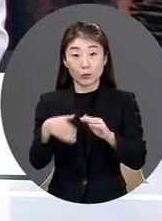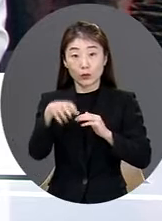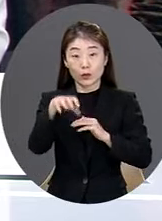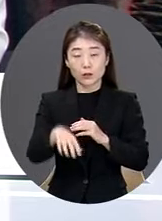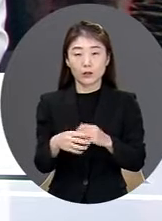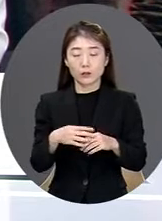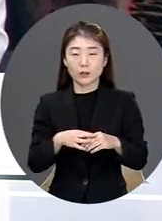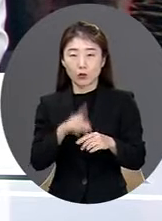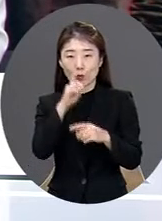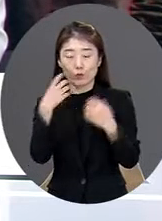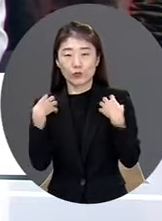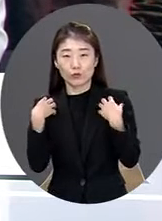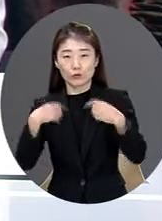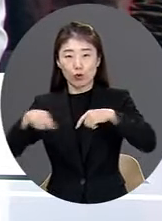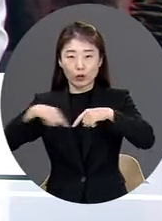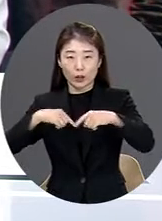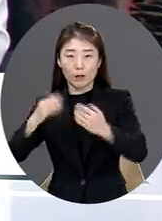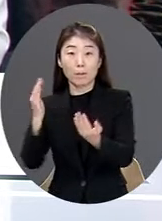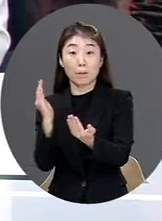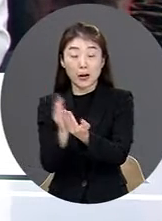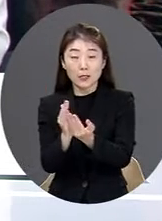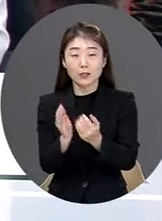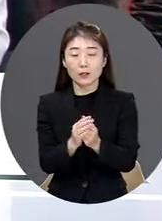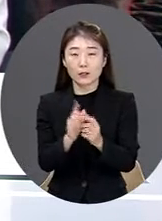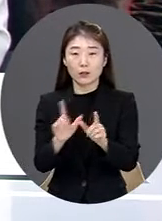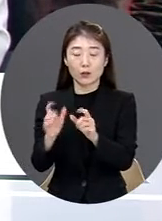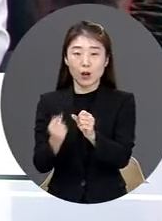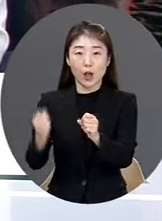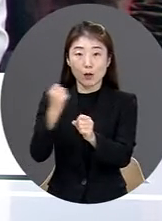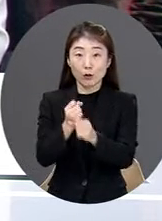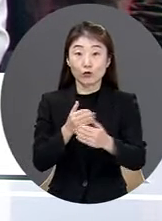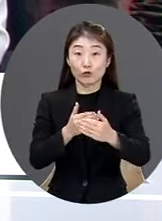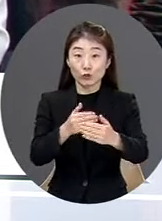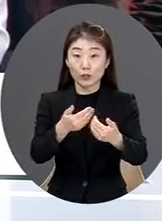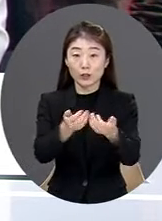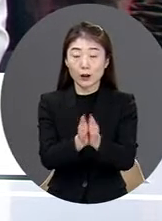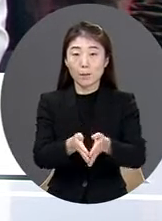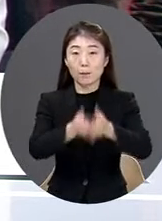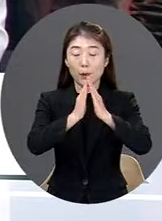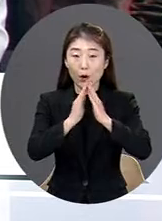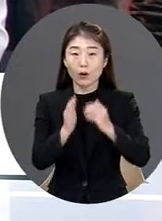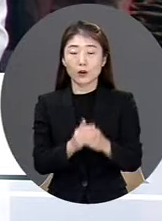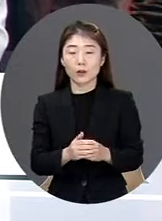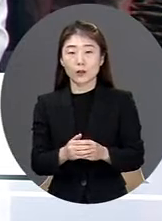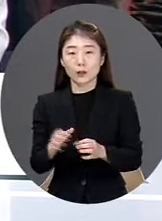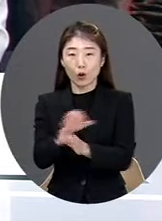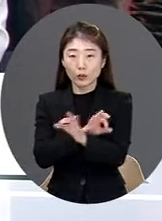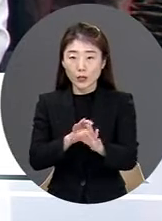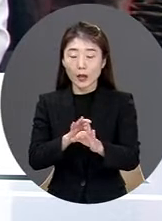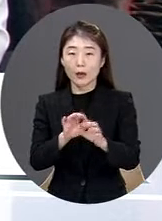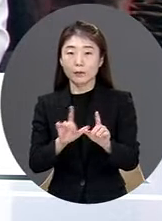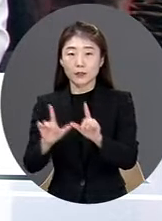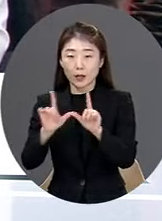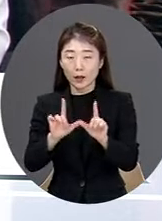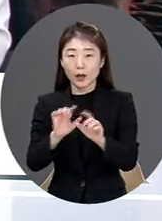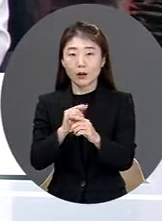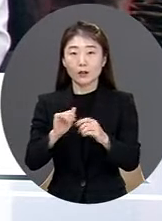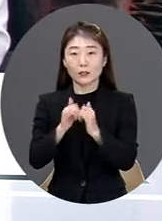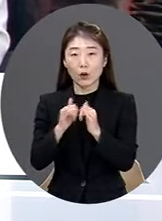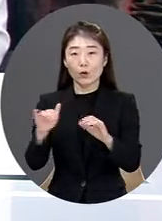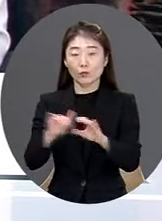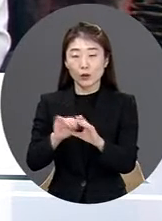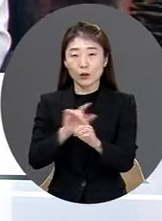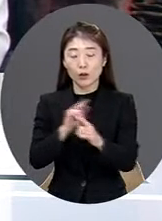정부 정책에 맞춰 일상 회복 추진단을 구성하고 경제, 민생, 사회, 문화 등전 분야의 단계적 일상